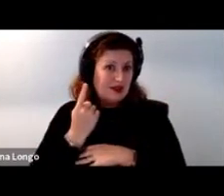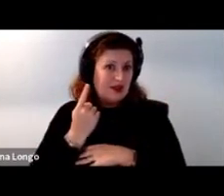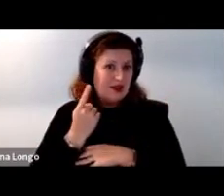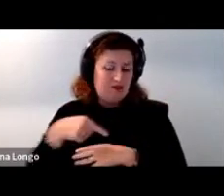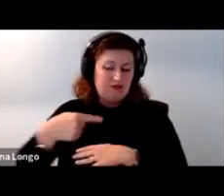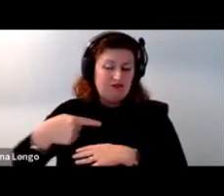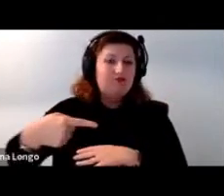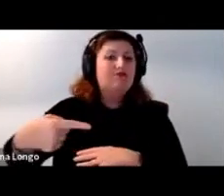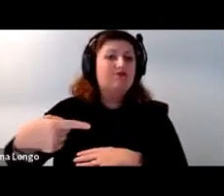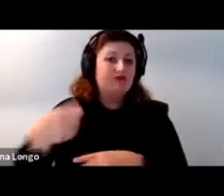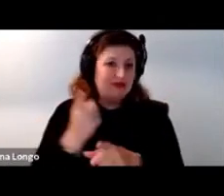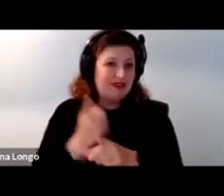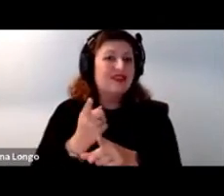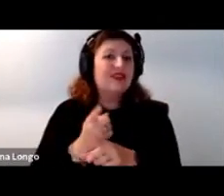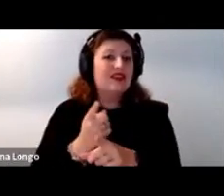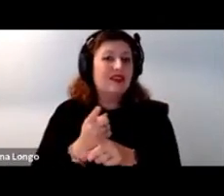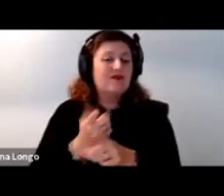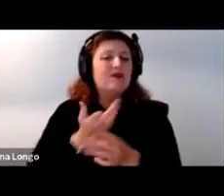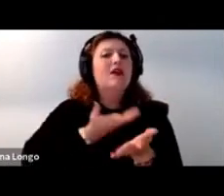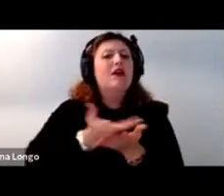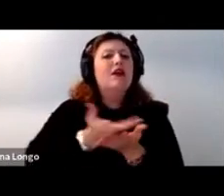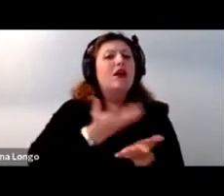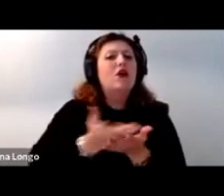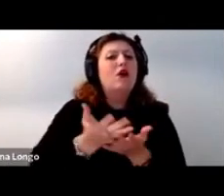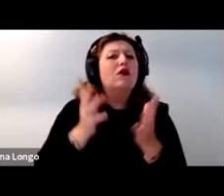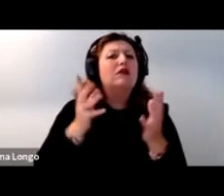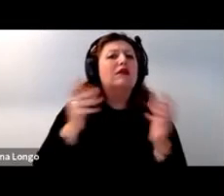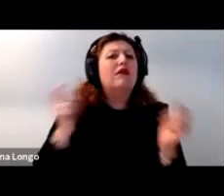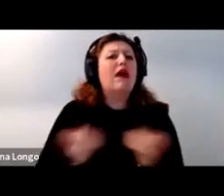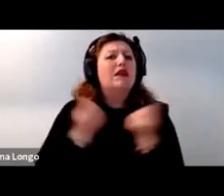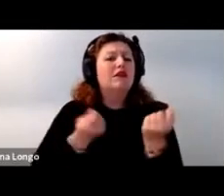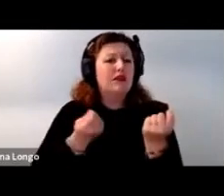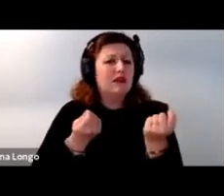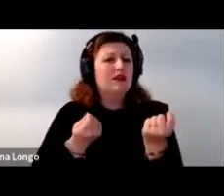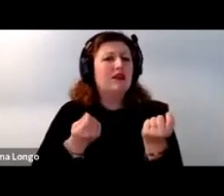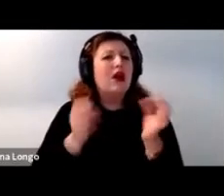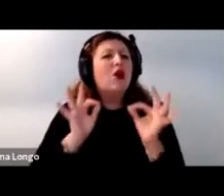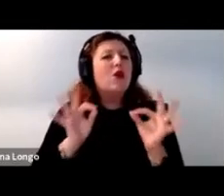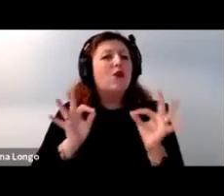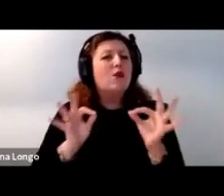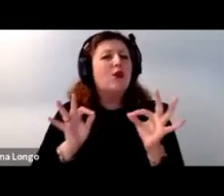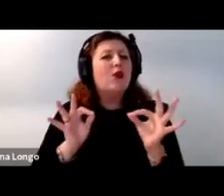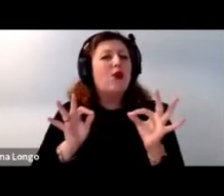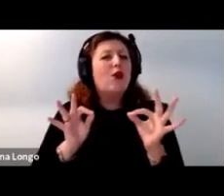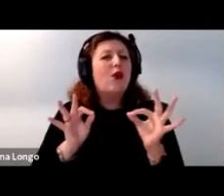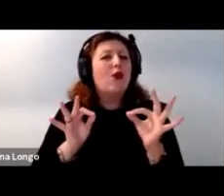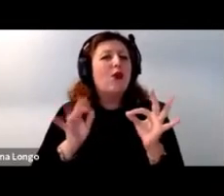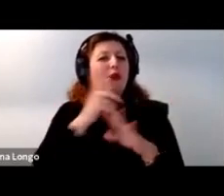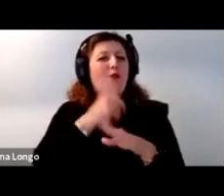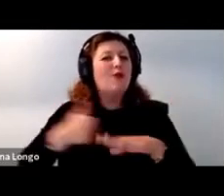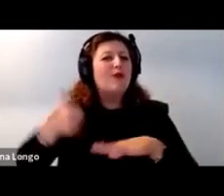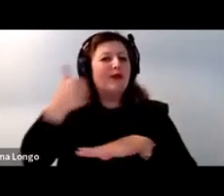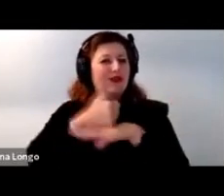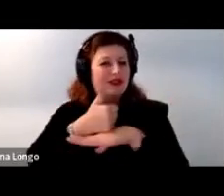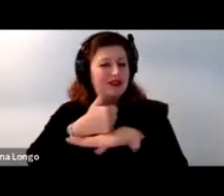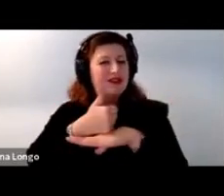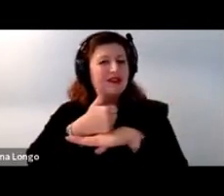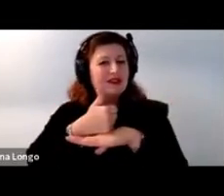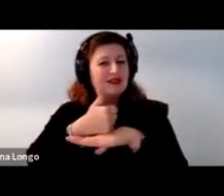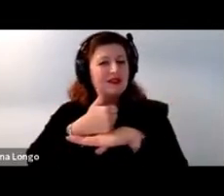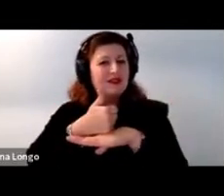organizzati proprio per raccontare una delle attività che ha visto protagonista tra gli